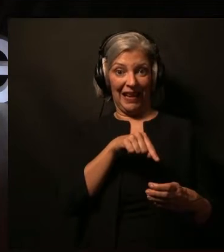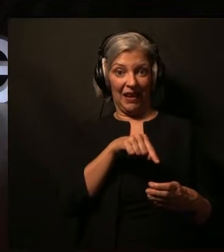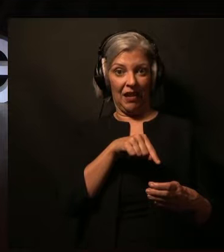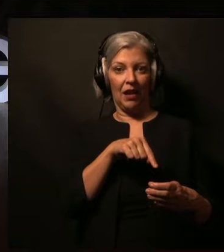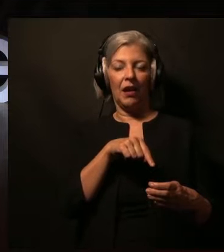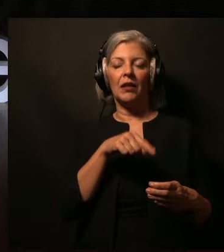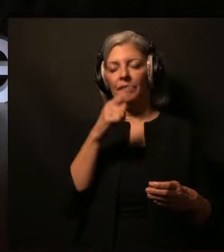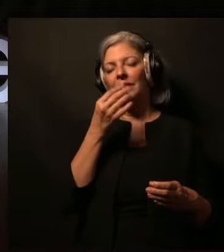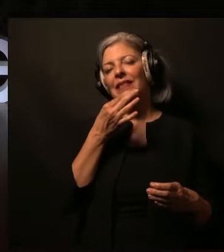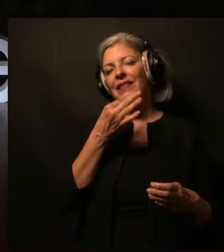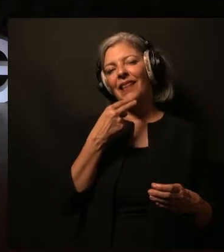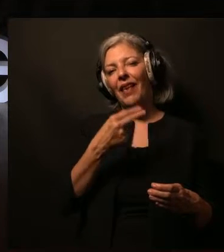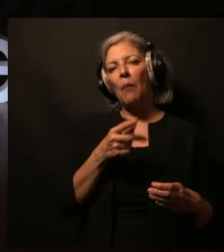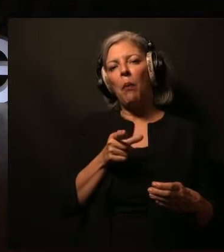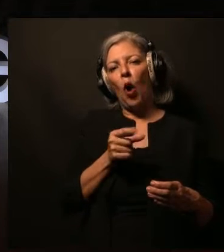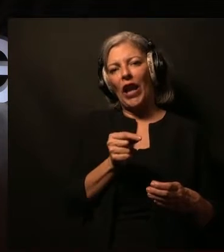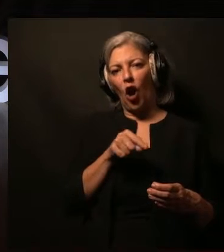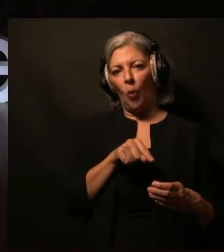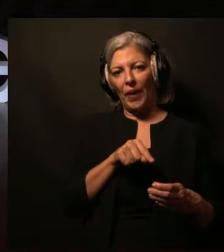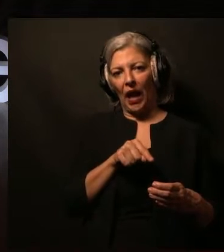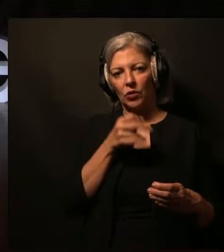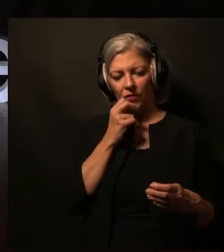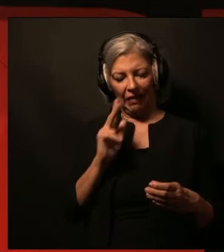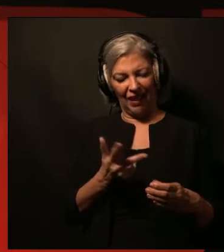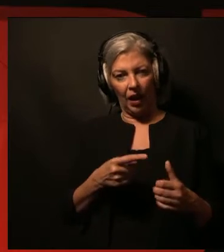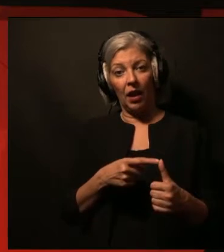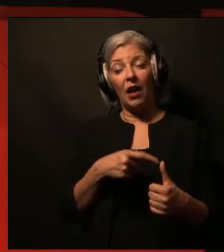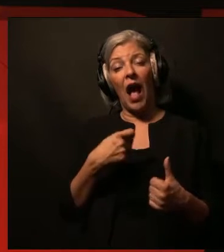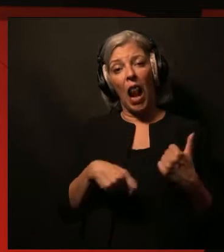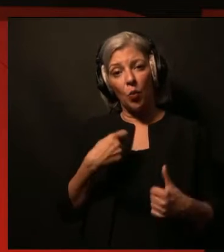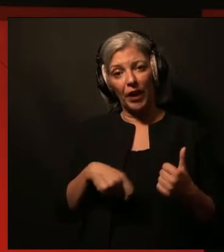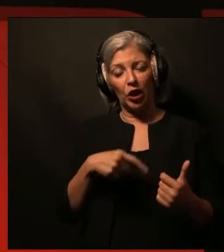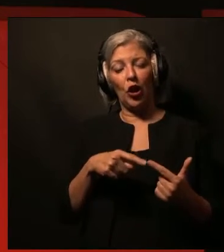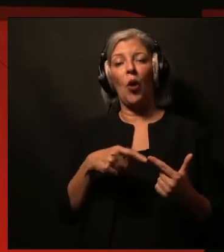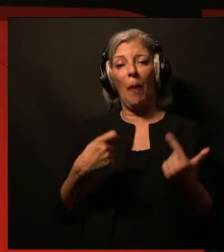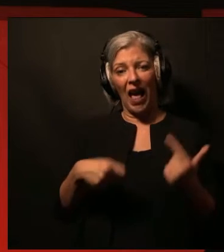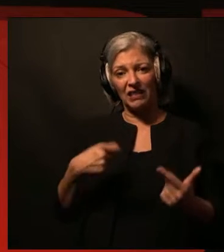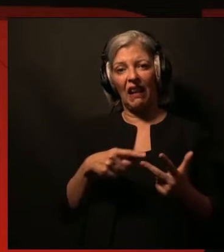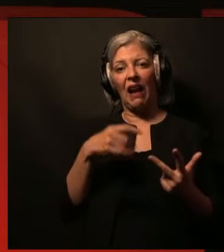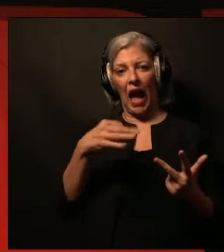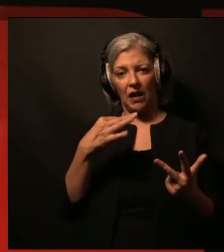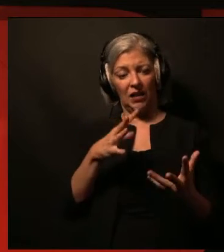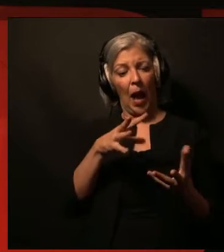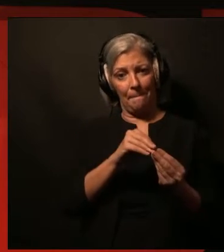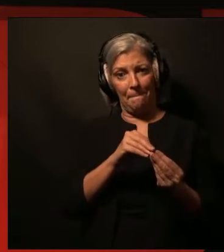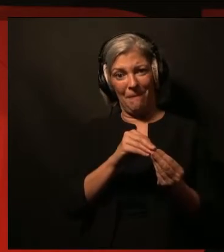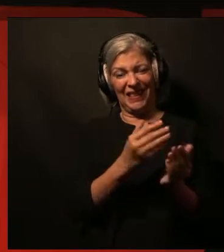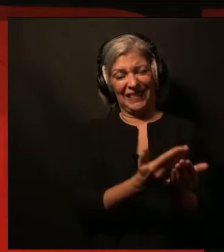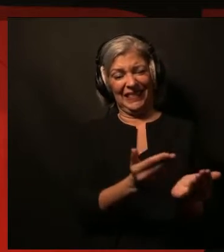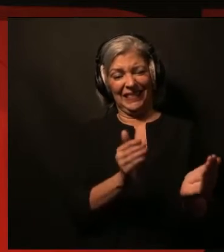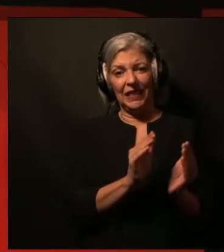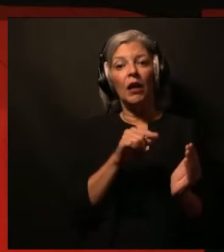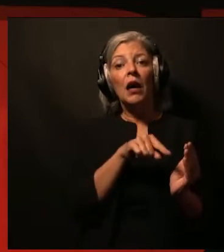poliaccoppiato sono tre materiali alluminio carta e plastica che rendono il prodotto molto difficilmente